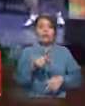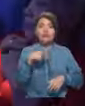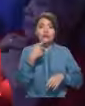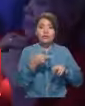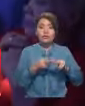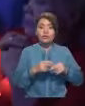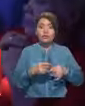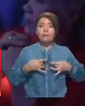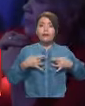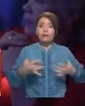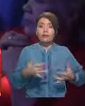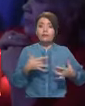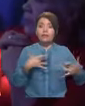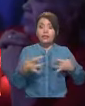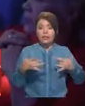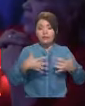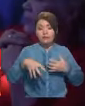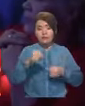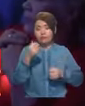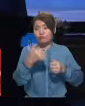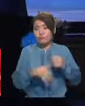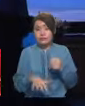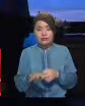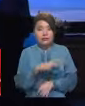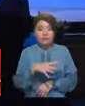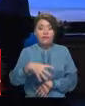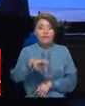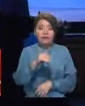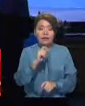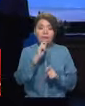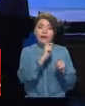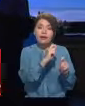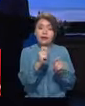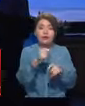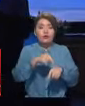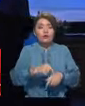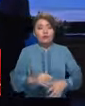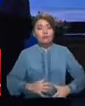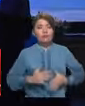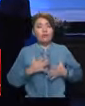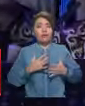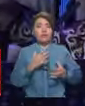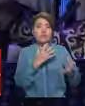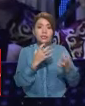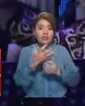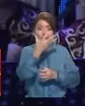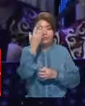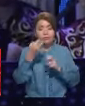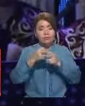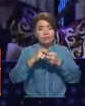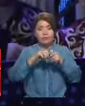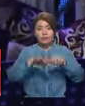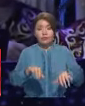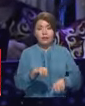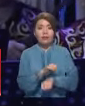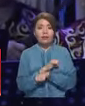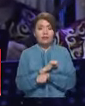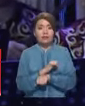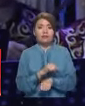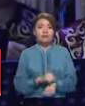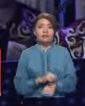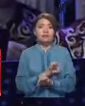праздничного концерта никого не оставила равнодушным. Все получили массу положительных эмоций, забыв о проблемах и отдохнув душой.